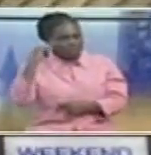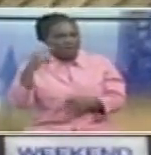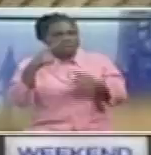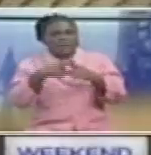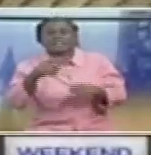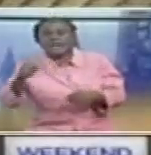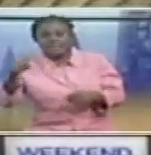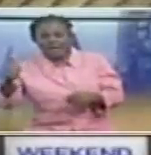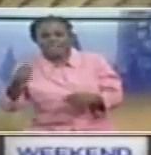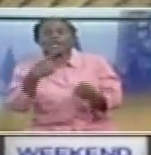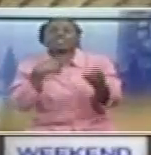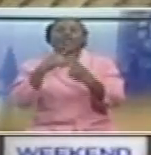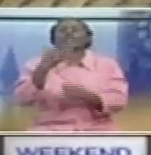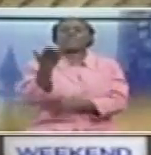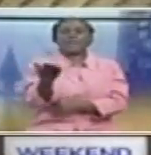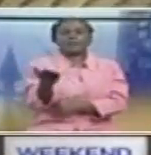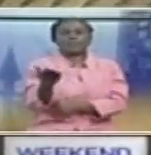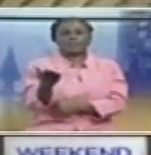lakini iko watu wengine walikuwa wanaongea huko.